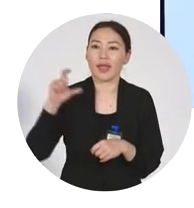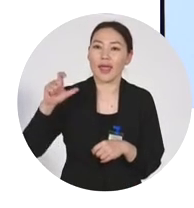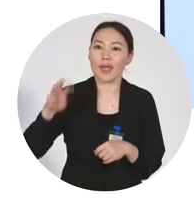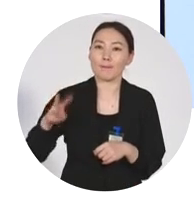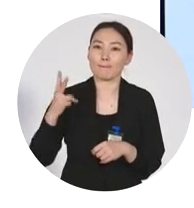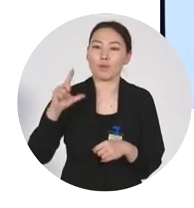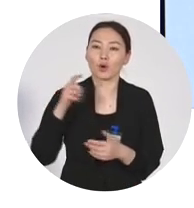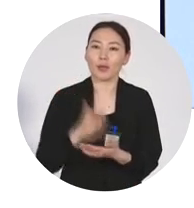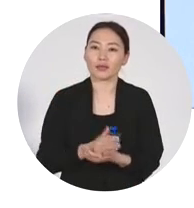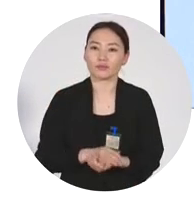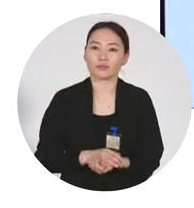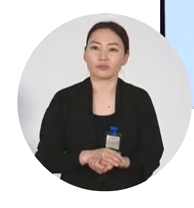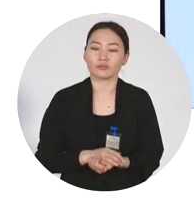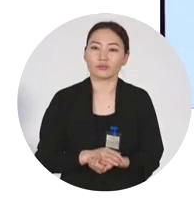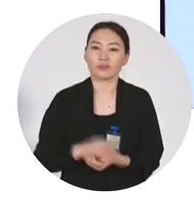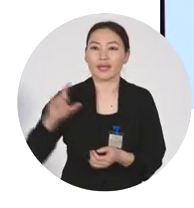анхаарах хэрэгтэй.